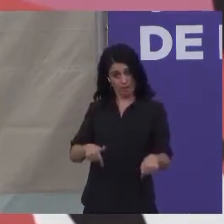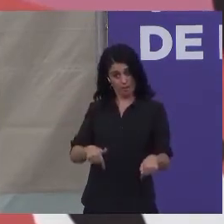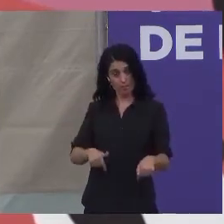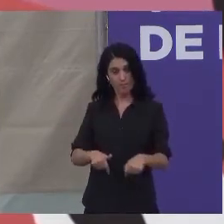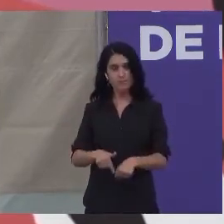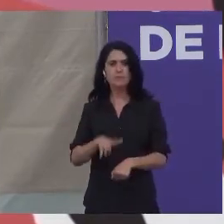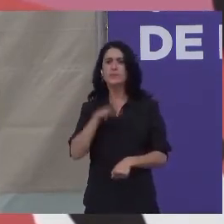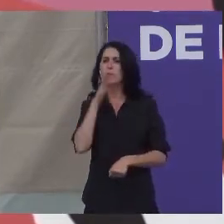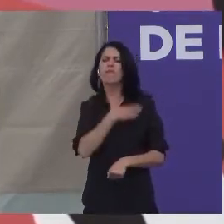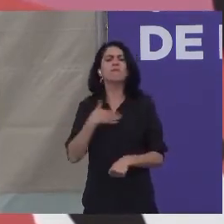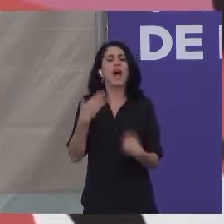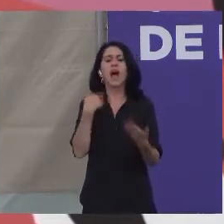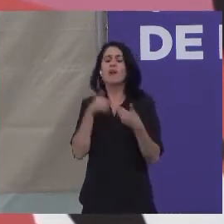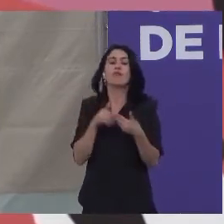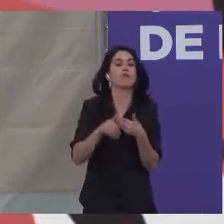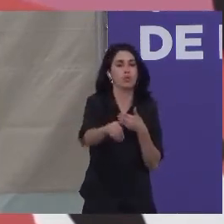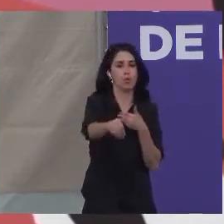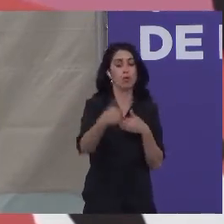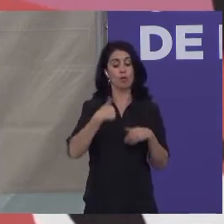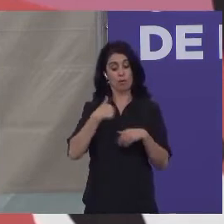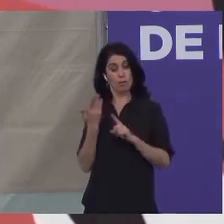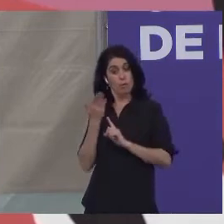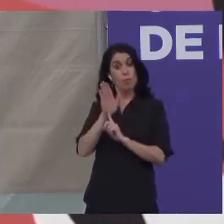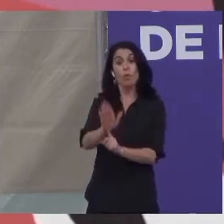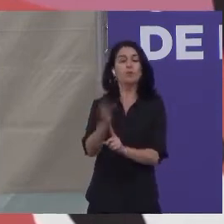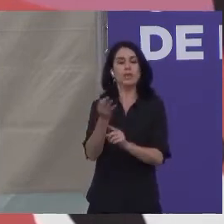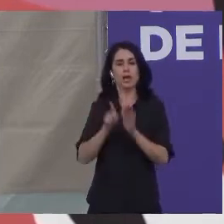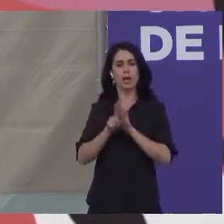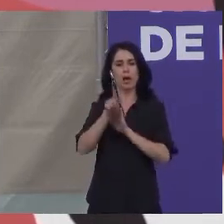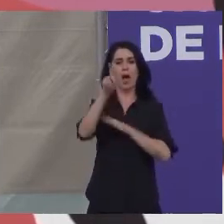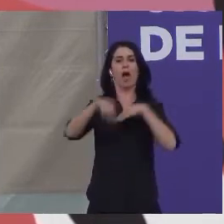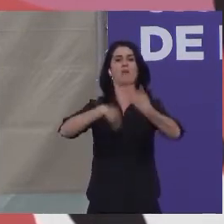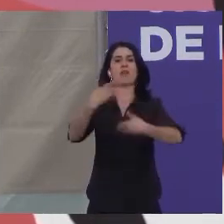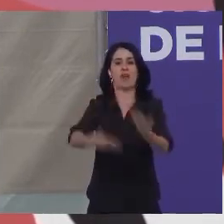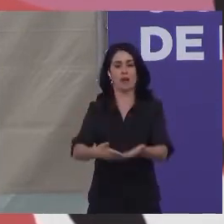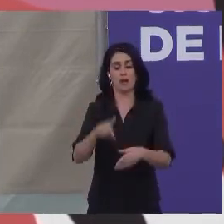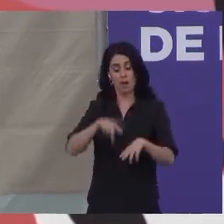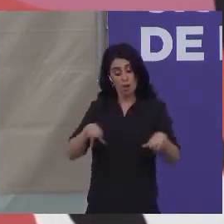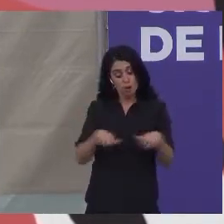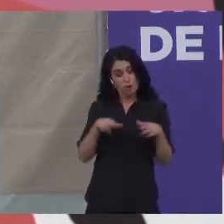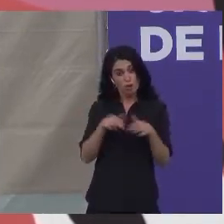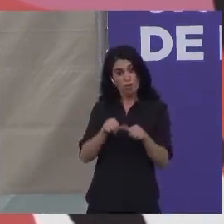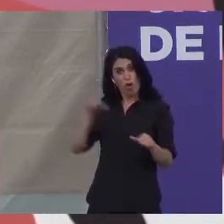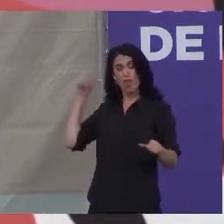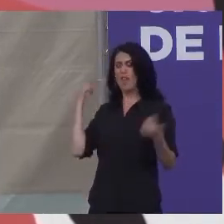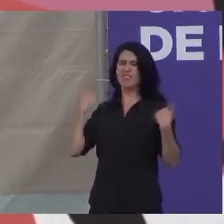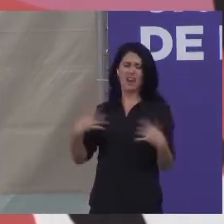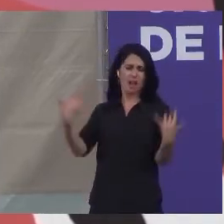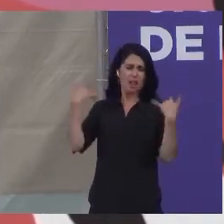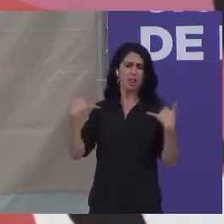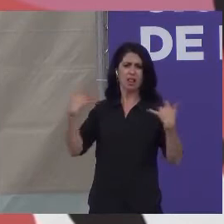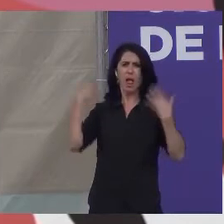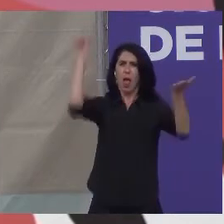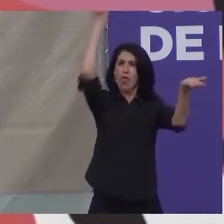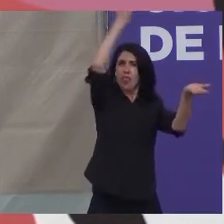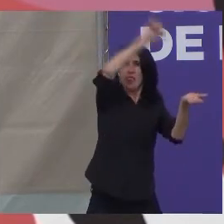Estem així per parlar de futur i vos proposem avançar. Esta societat ja ha patit molts anys el centralisme